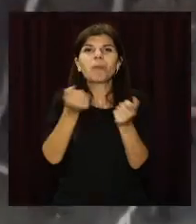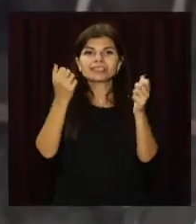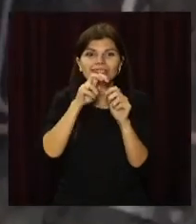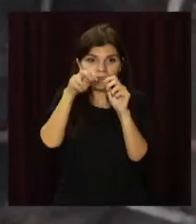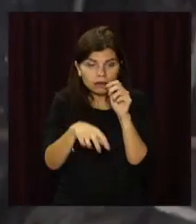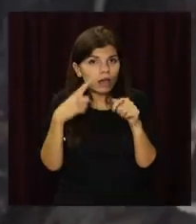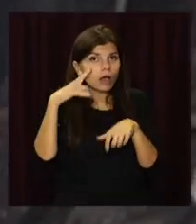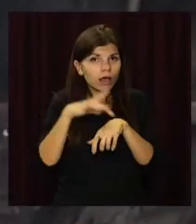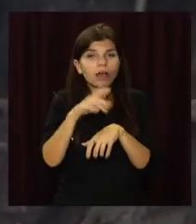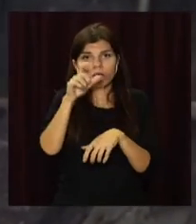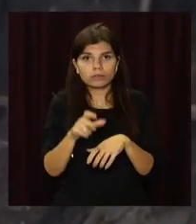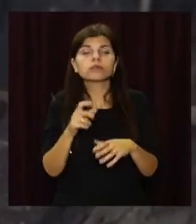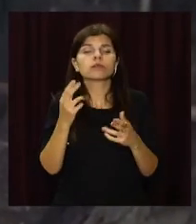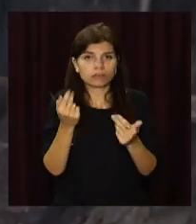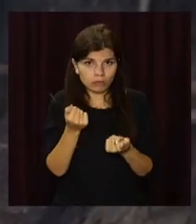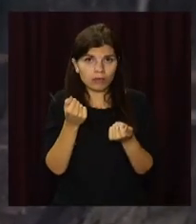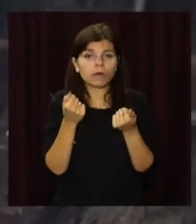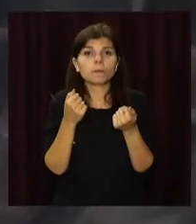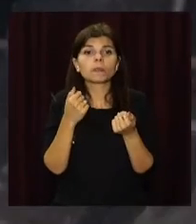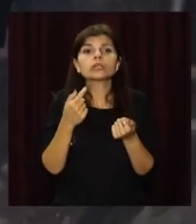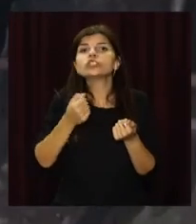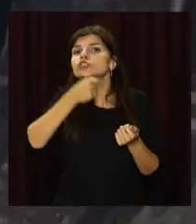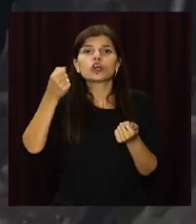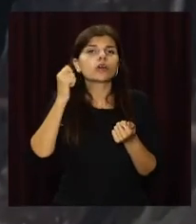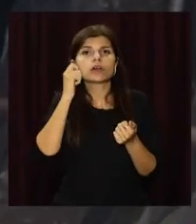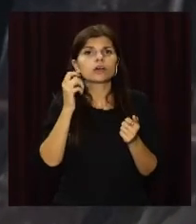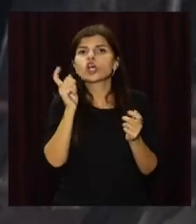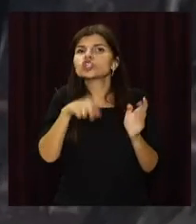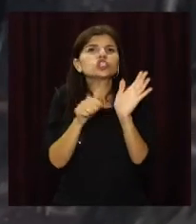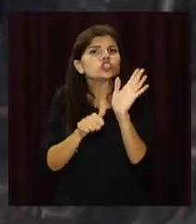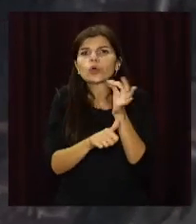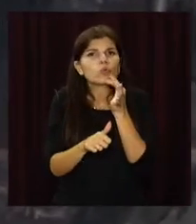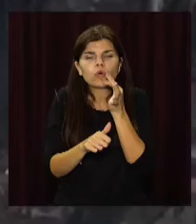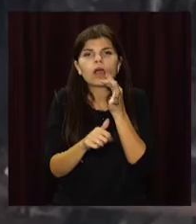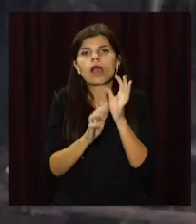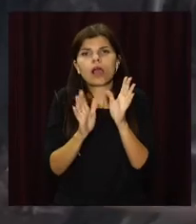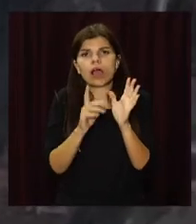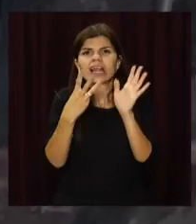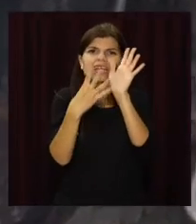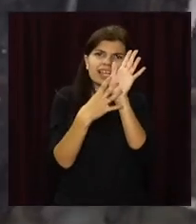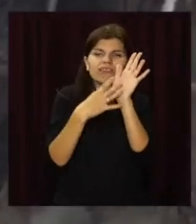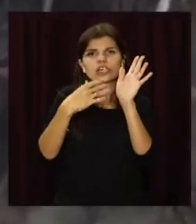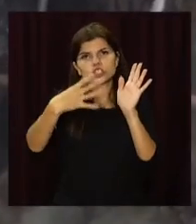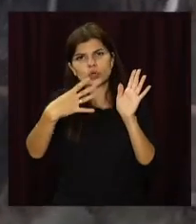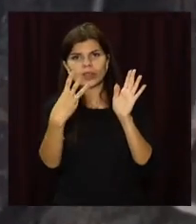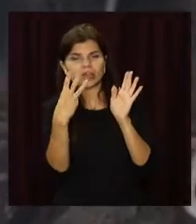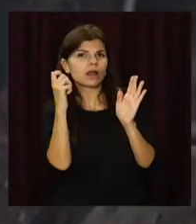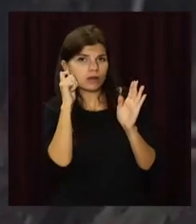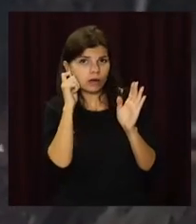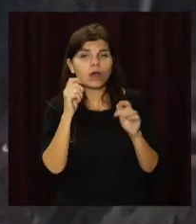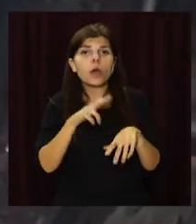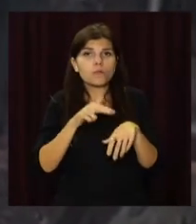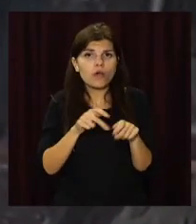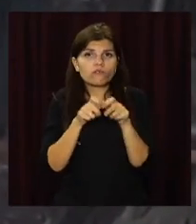відстійника, виявили тіла без ознак життя. Найстаршому не було 60. Інші загиблі – 39 та 43 років.